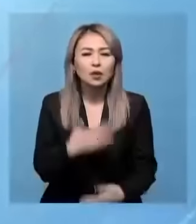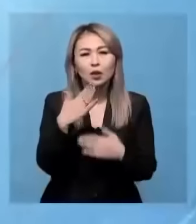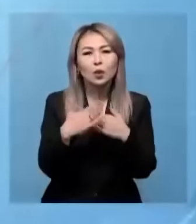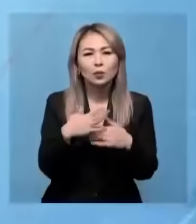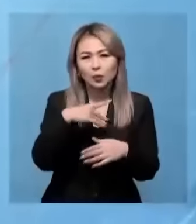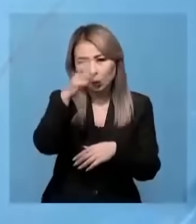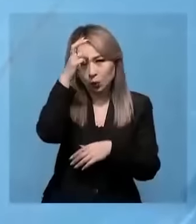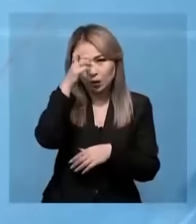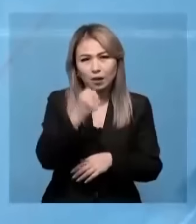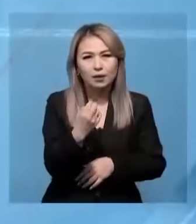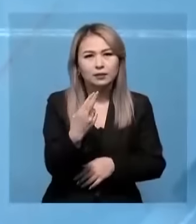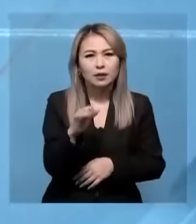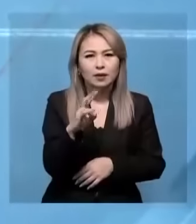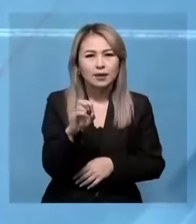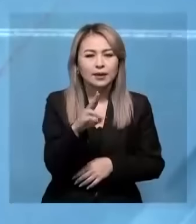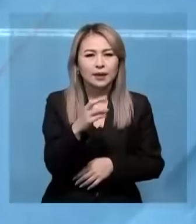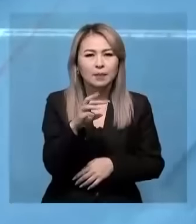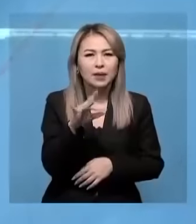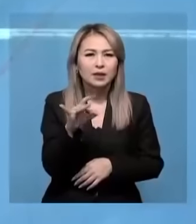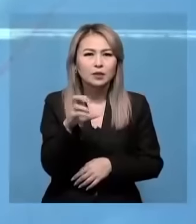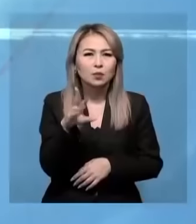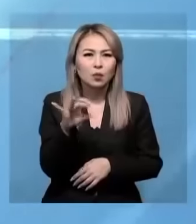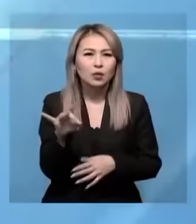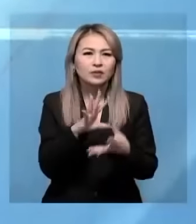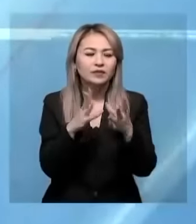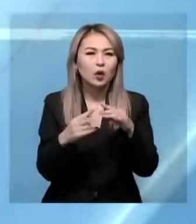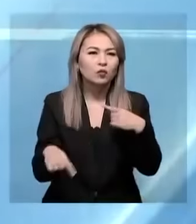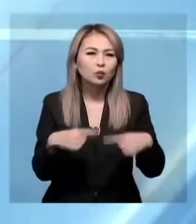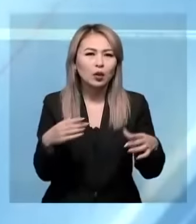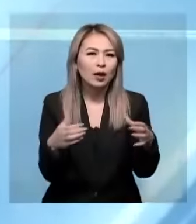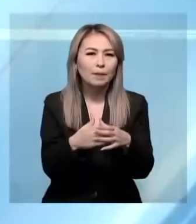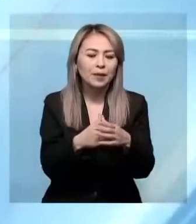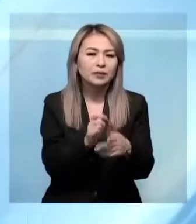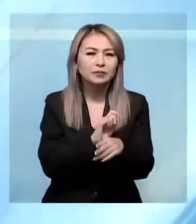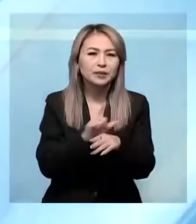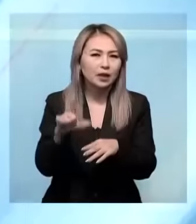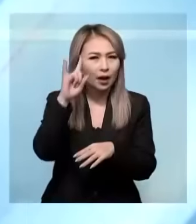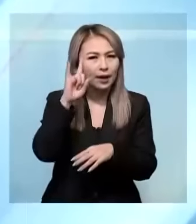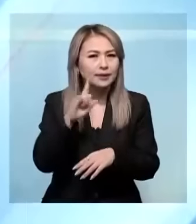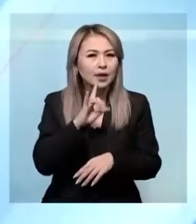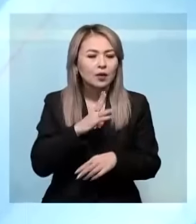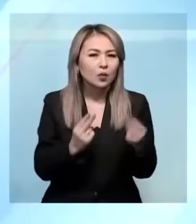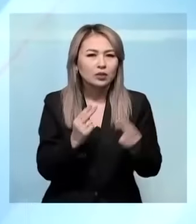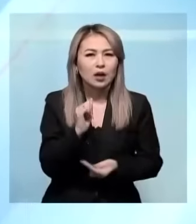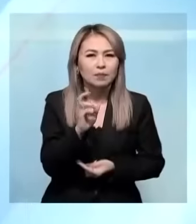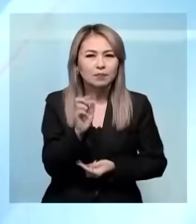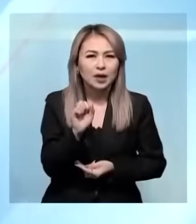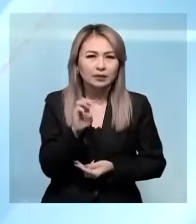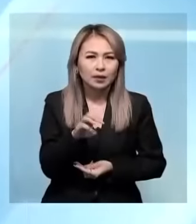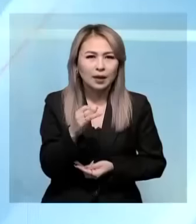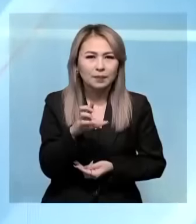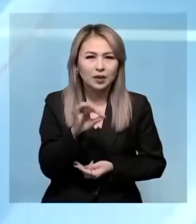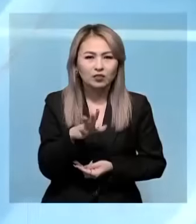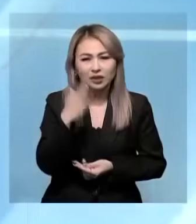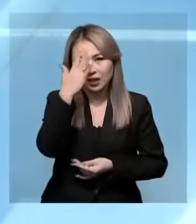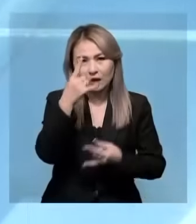Таяуда ғана Түркияның Адана Демирспор футбол командасында мансабын жалғастырған Қазақстан ұлттық құрамасының ойыншысы Абат Айымбетов